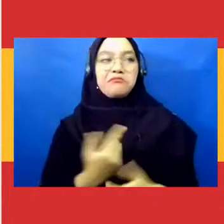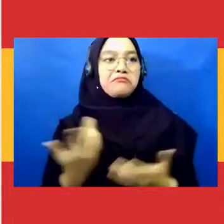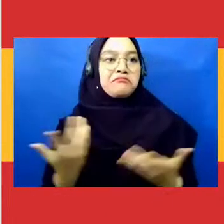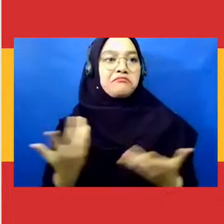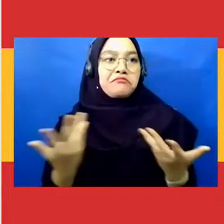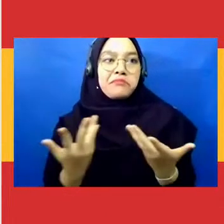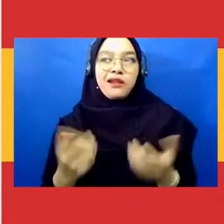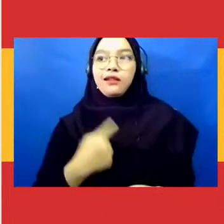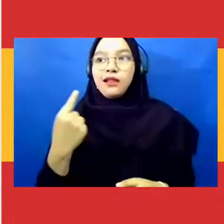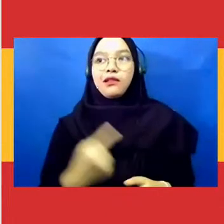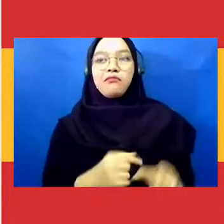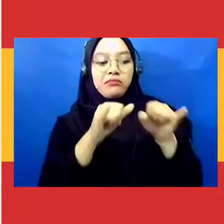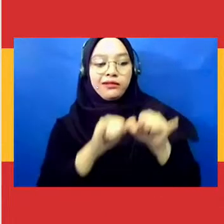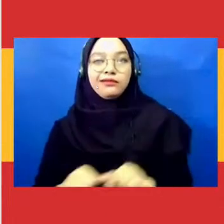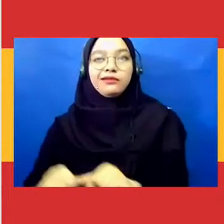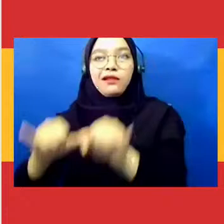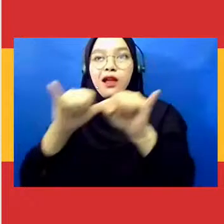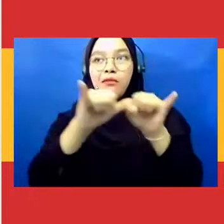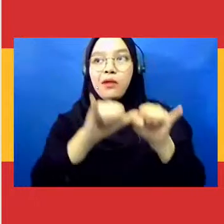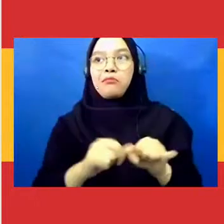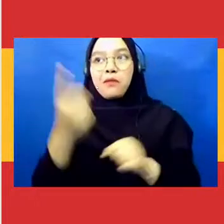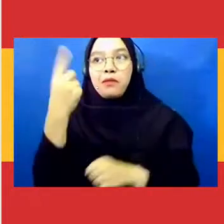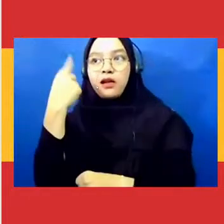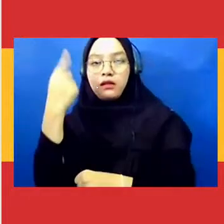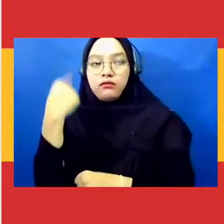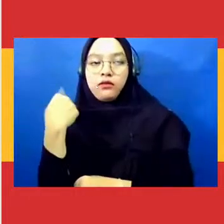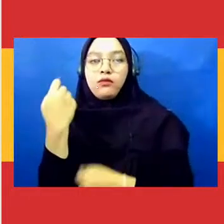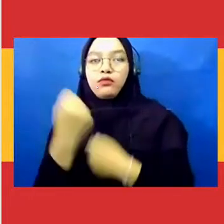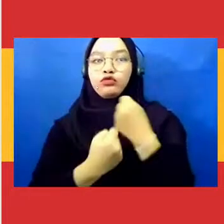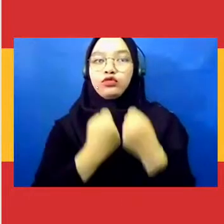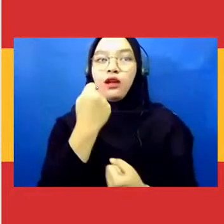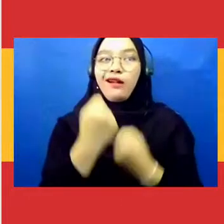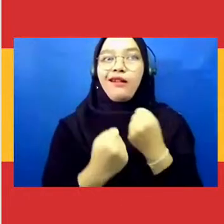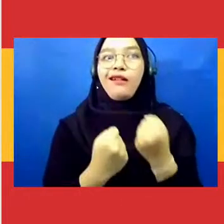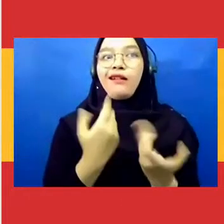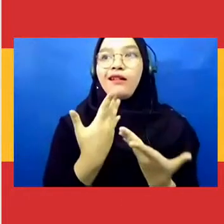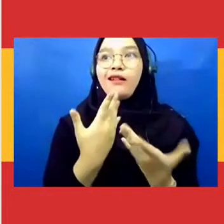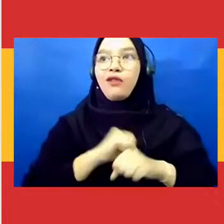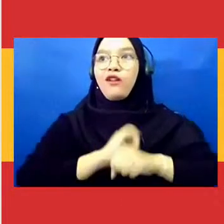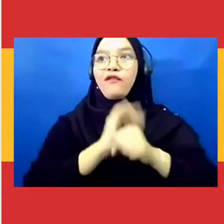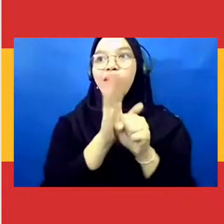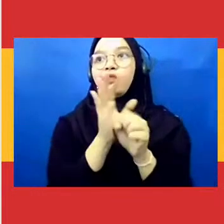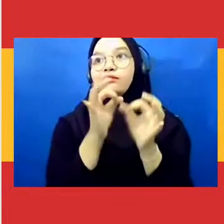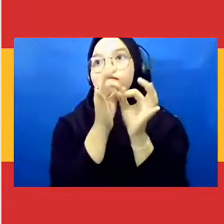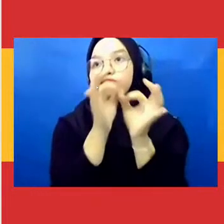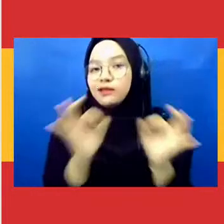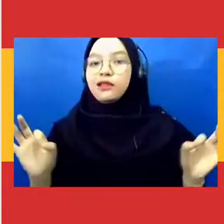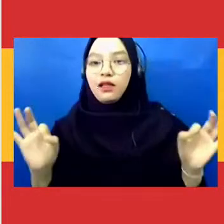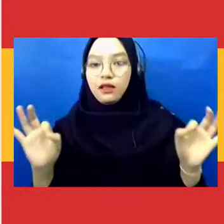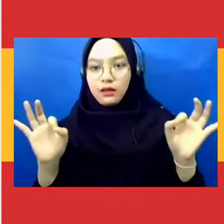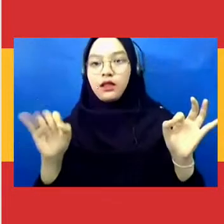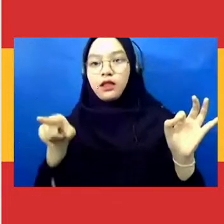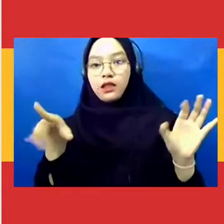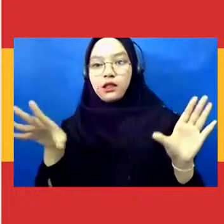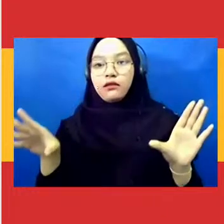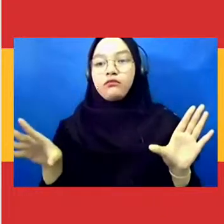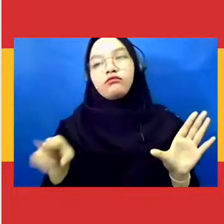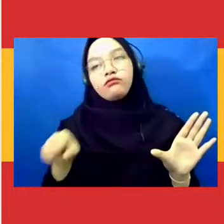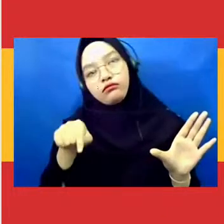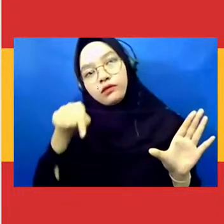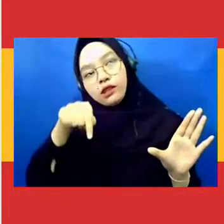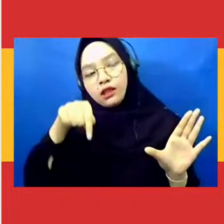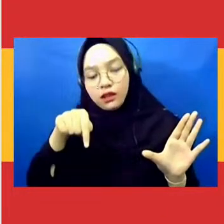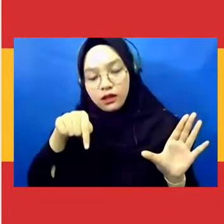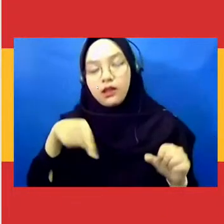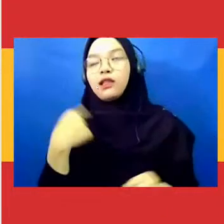bersama-sama pemerintah tentunya berupaya menyelesaikan pandemi dengan sebaik-baiknya. Kemudian ini juga kita akan